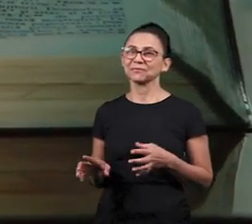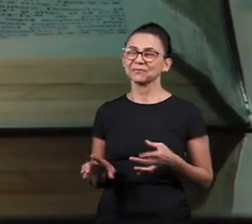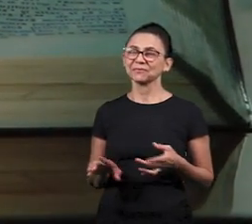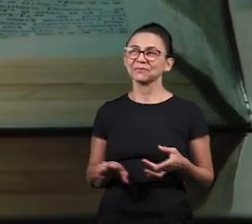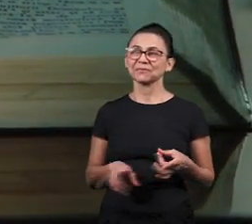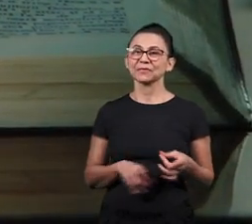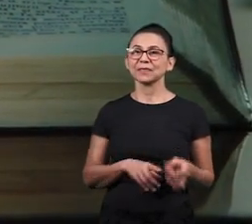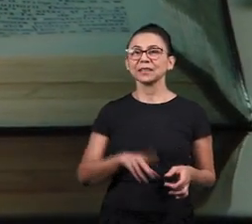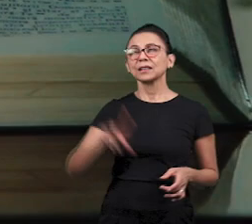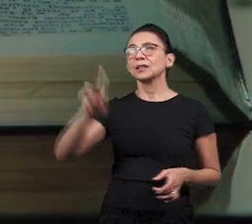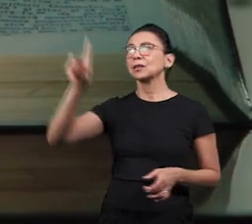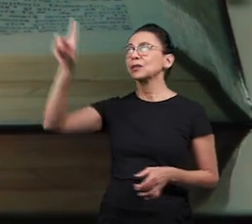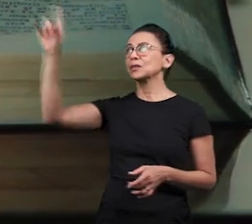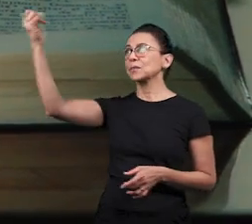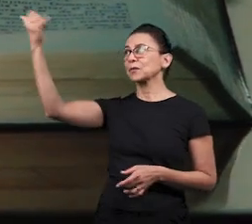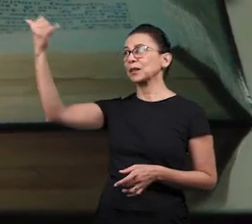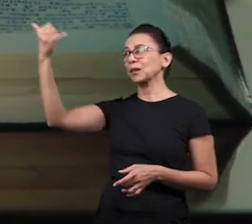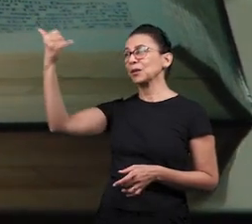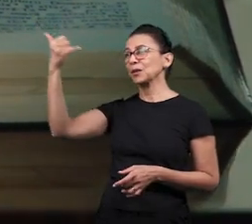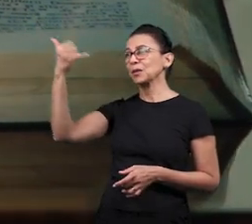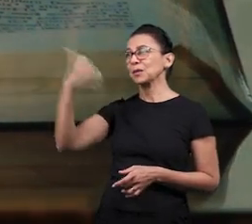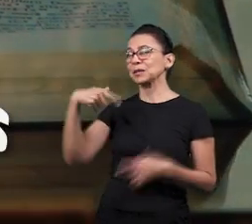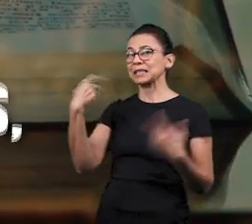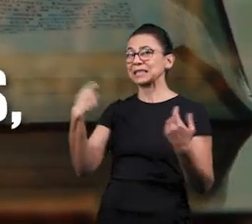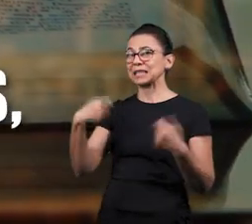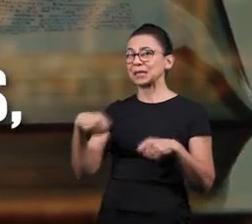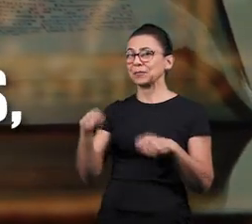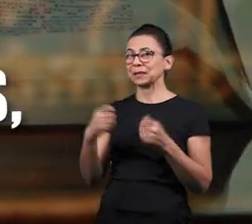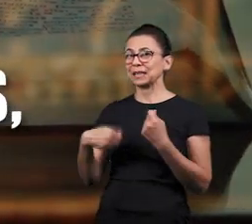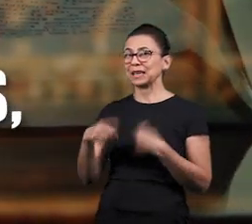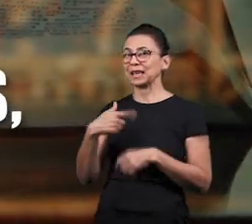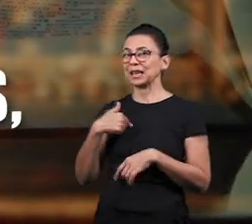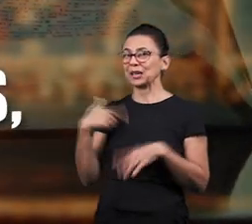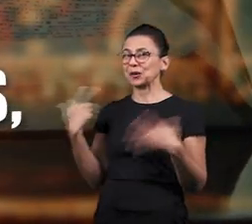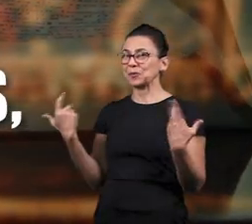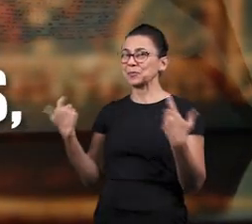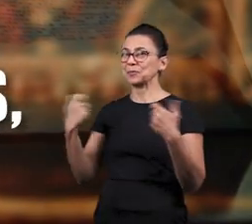Всегда, когда ты захочешь, я буду говорить с тобой.